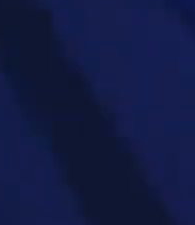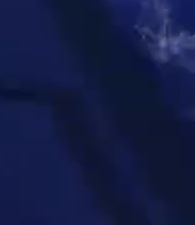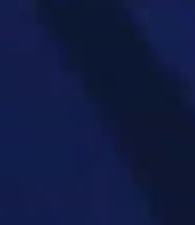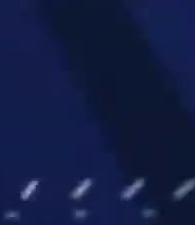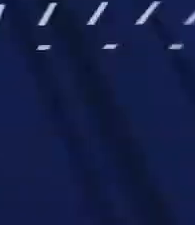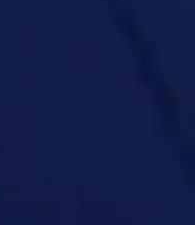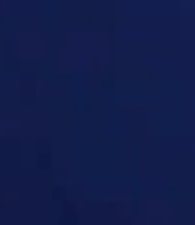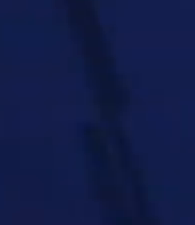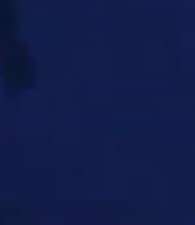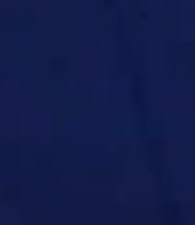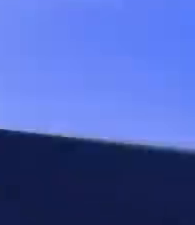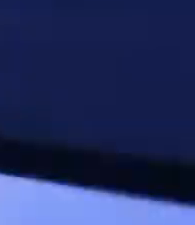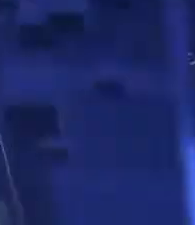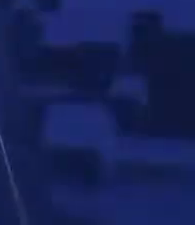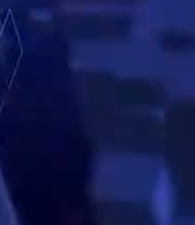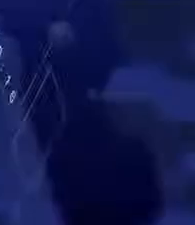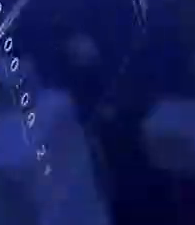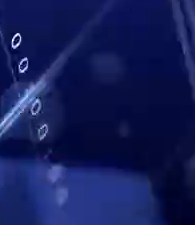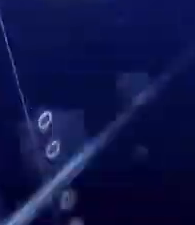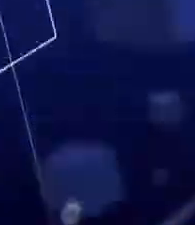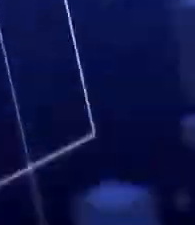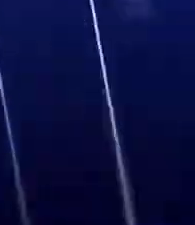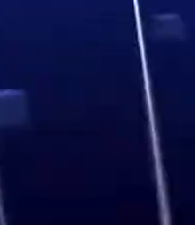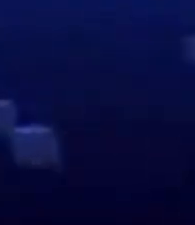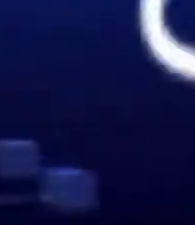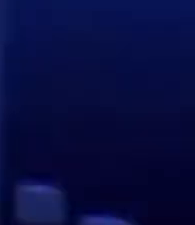to the